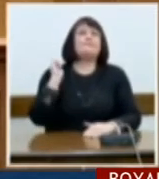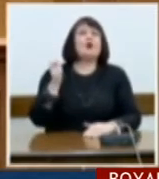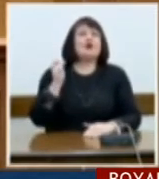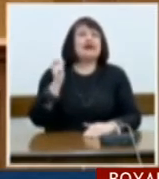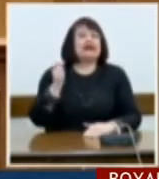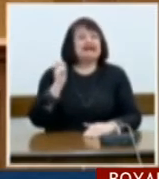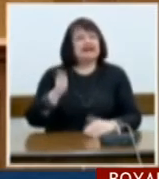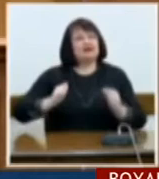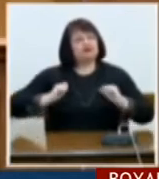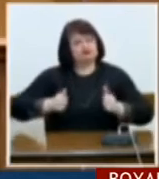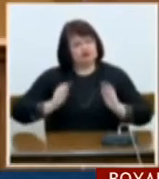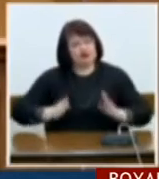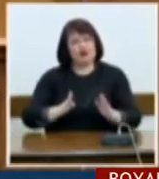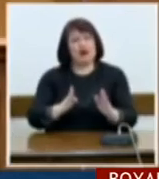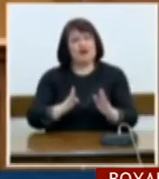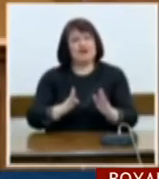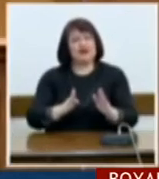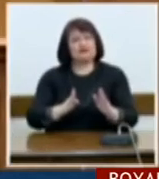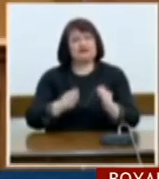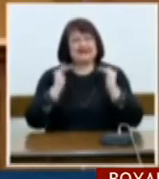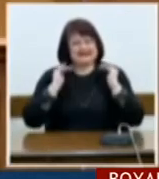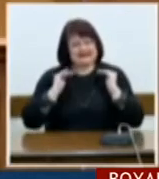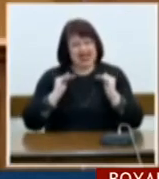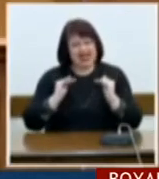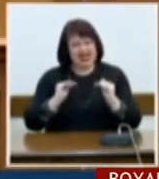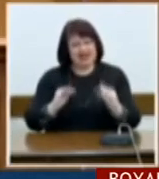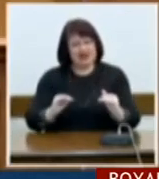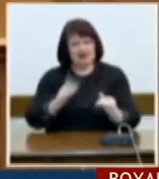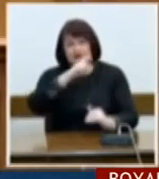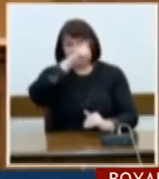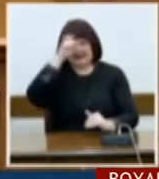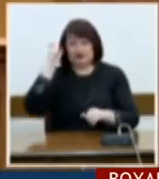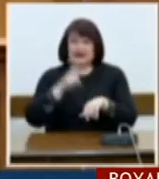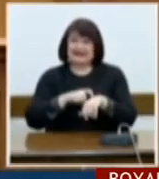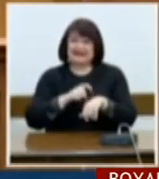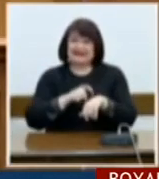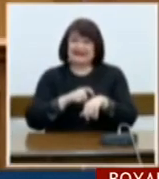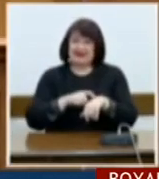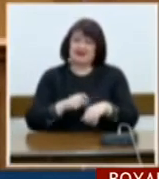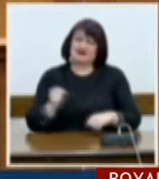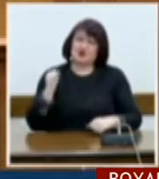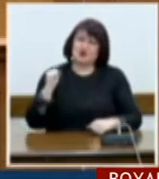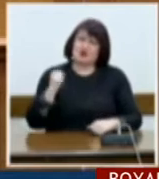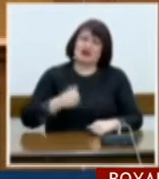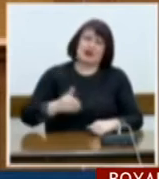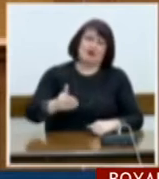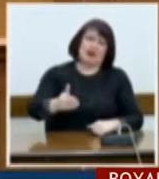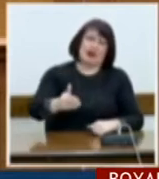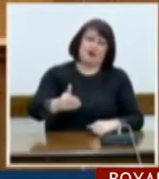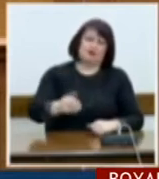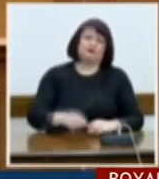ακολουθούμε το διατηρούν και σταθερό στα δύσκολα αλλά και δυναμικό στο μέλλον.